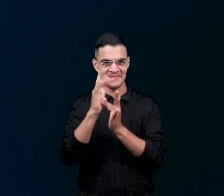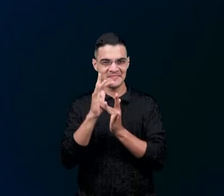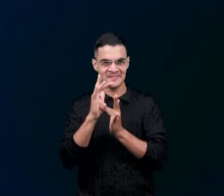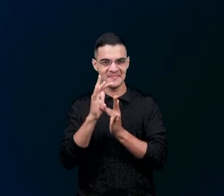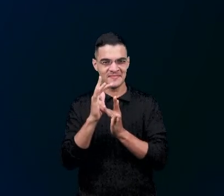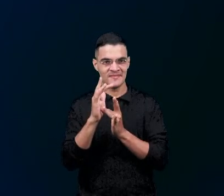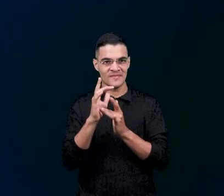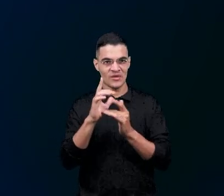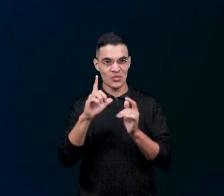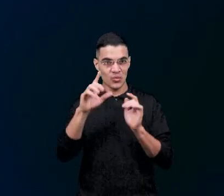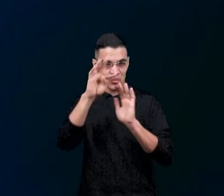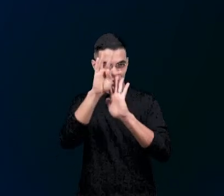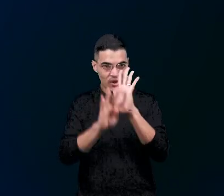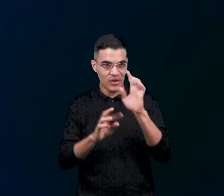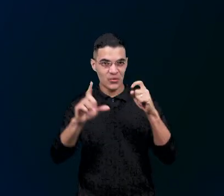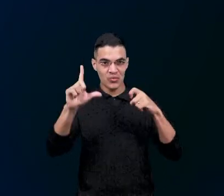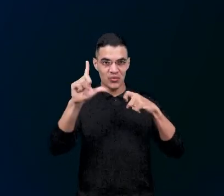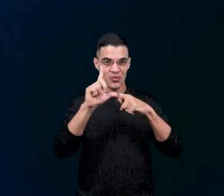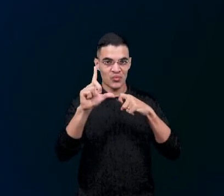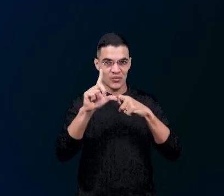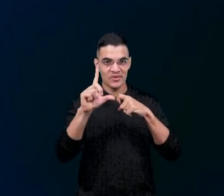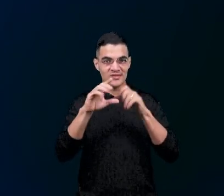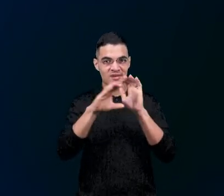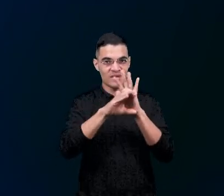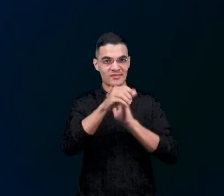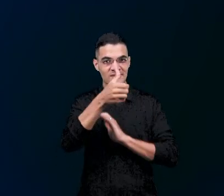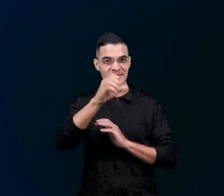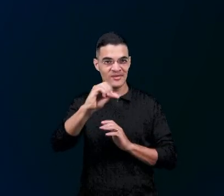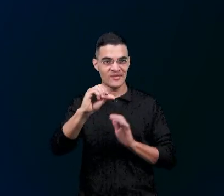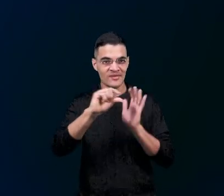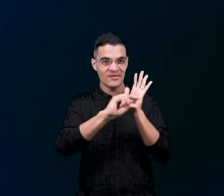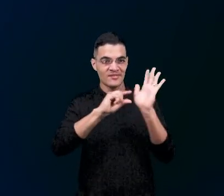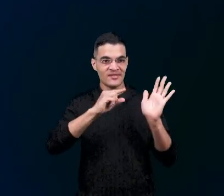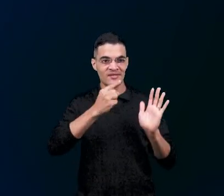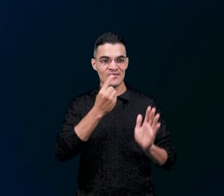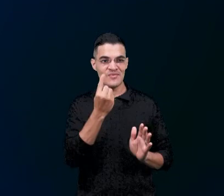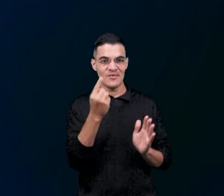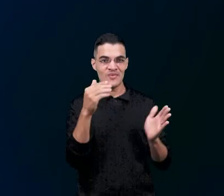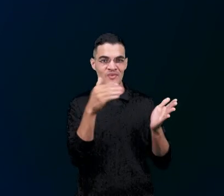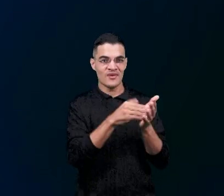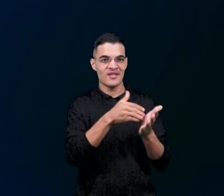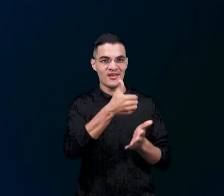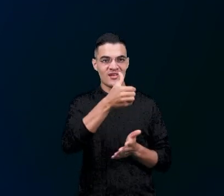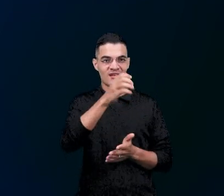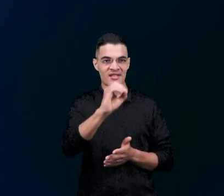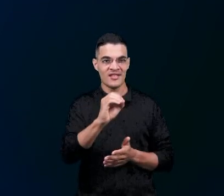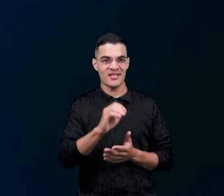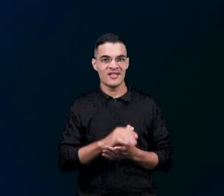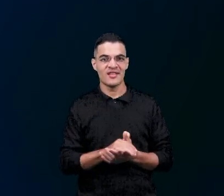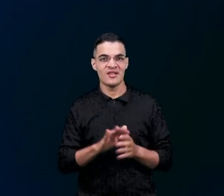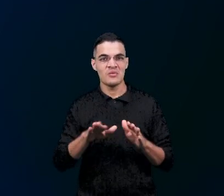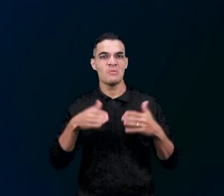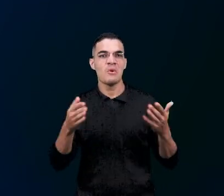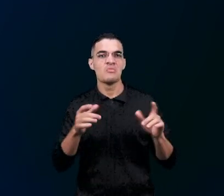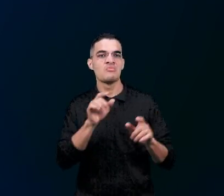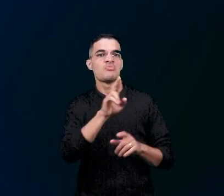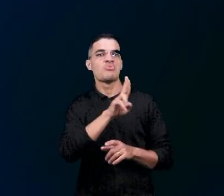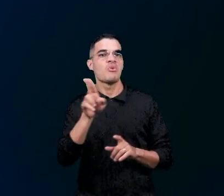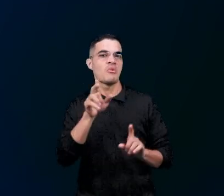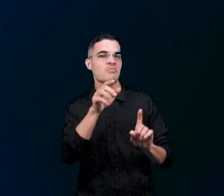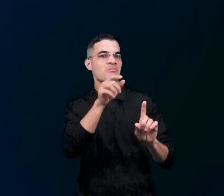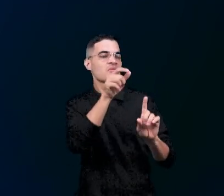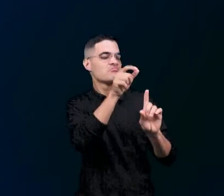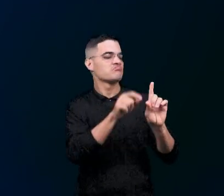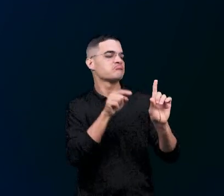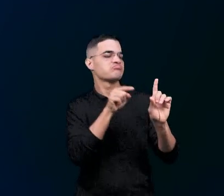Le texte de Luc, chapitre 19, versets 1 à 10. Quel est le nom du personnage biblique